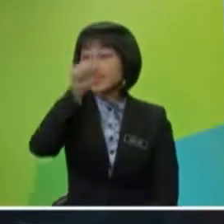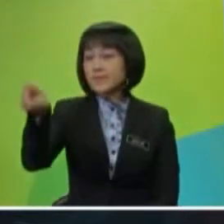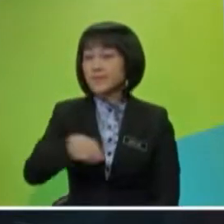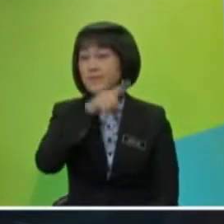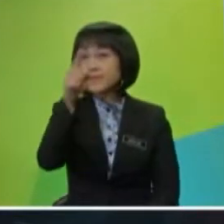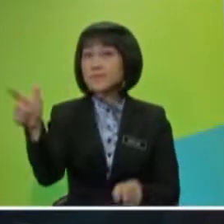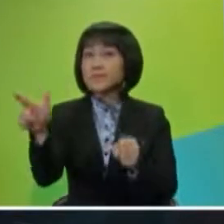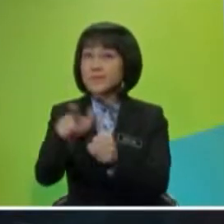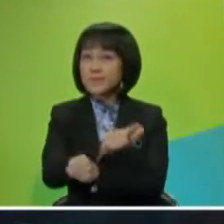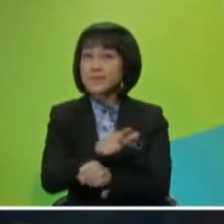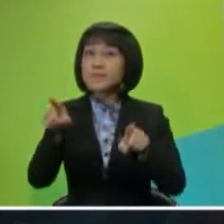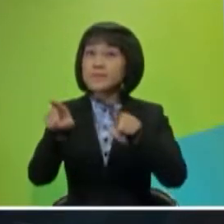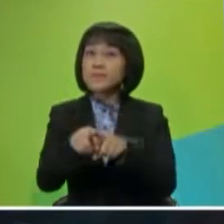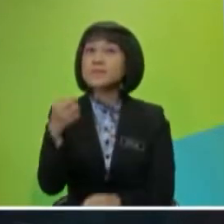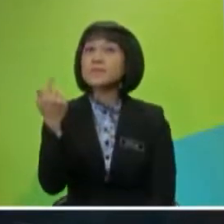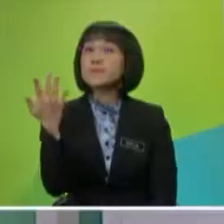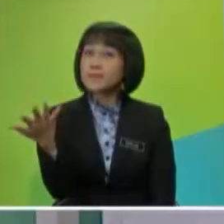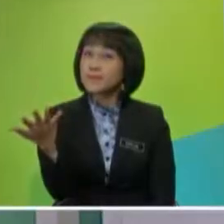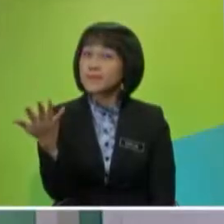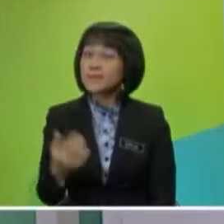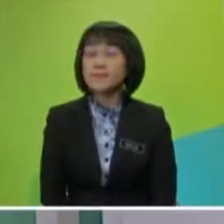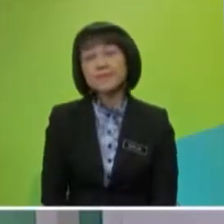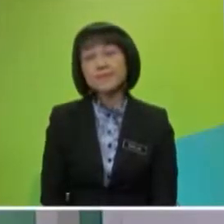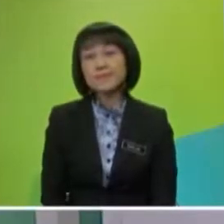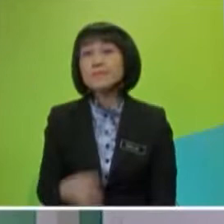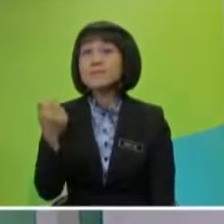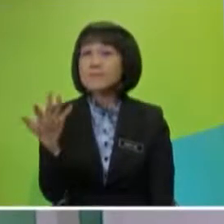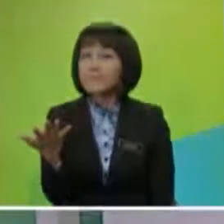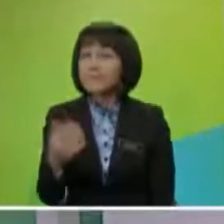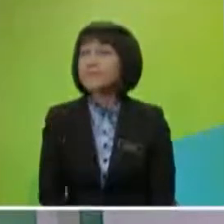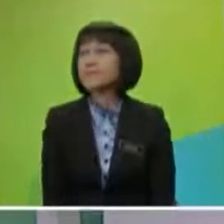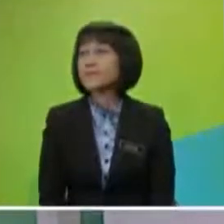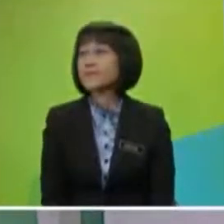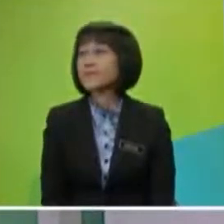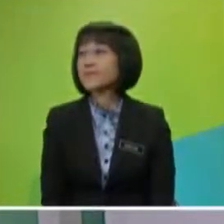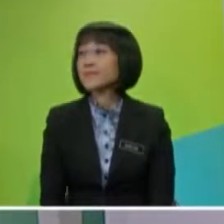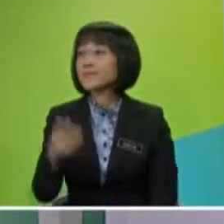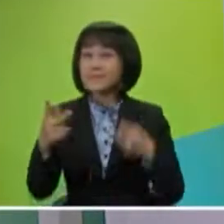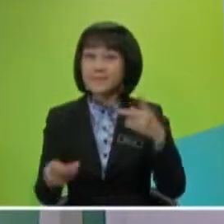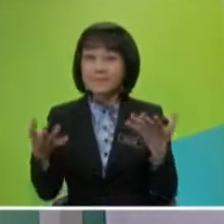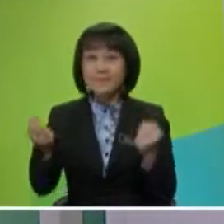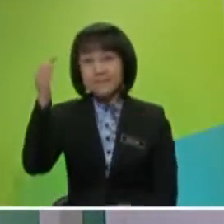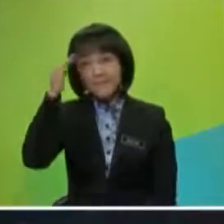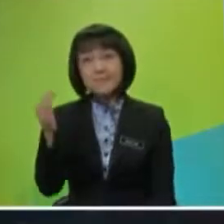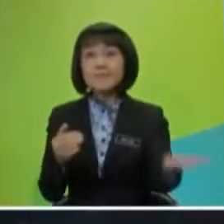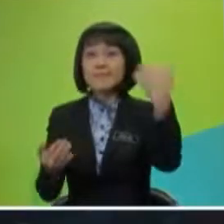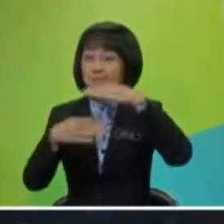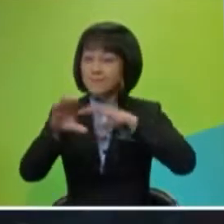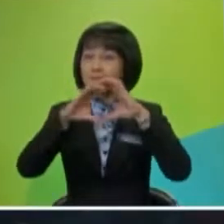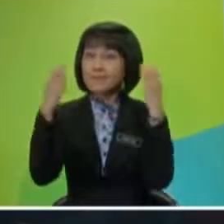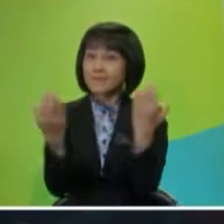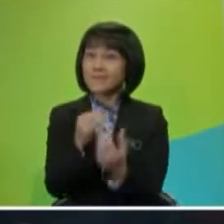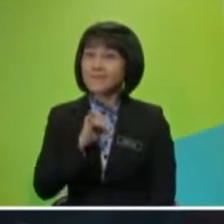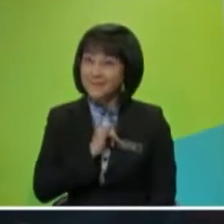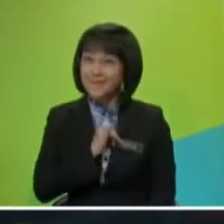Tapi bersamaan dengan berapa ya cikgu? Kan? Berapa ya? Okey, kalau nak tahu, jom masuk kelas saya selepas ini. Wah,